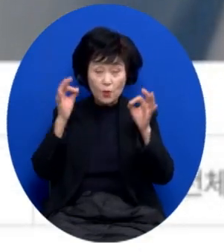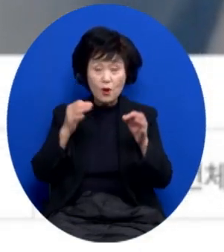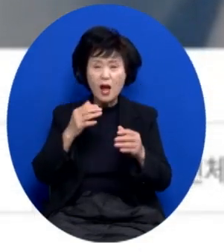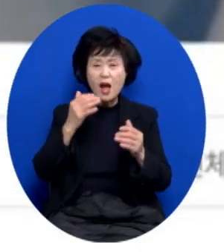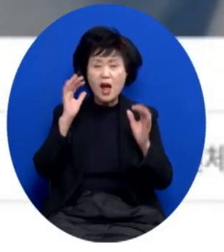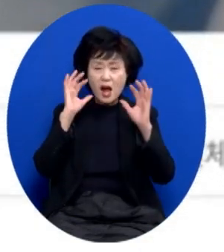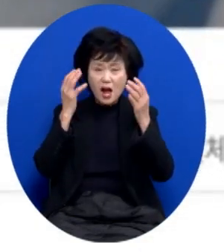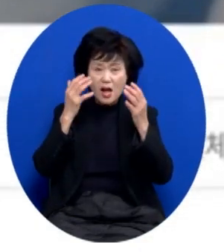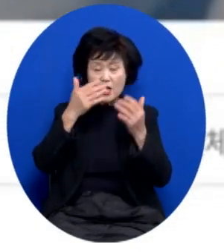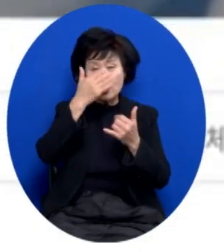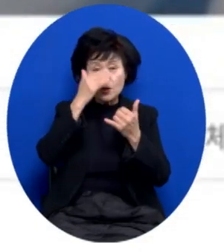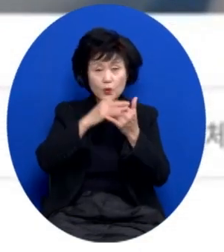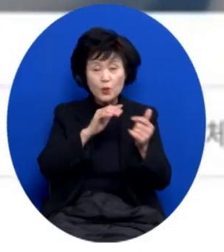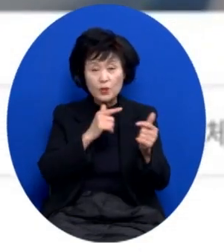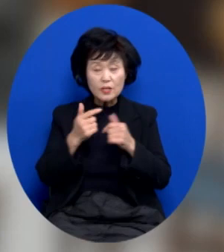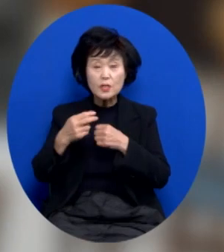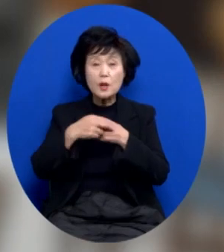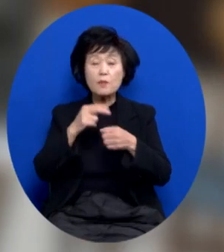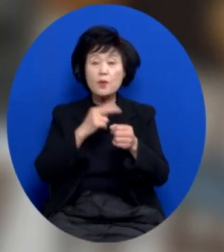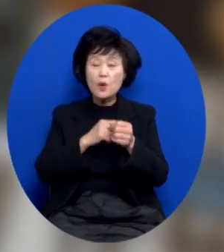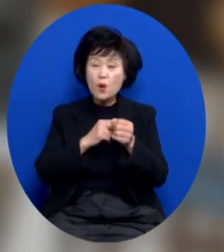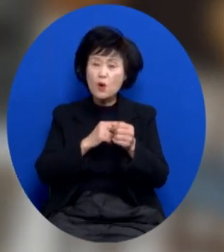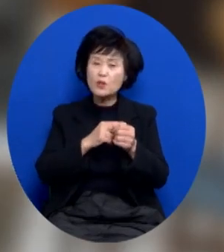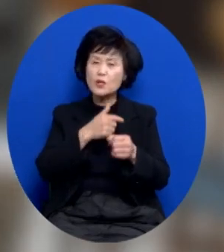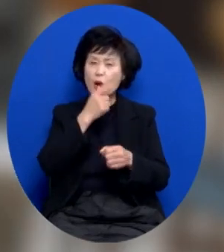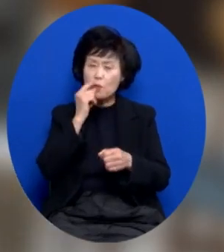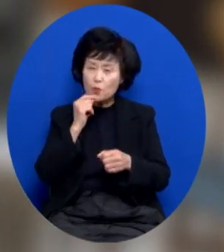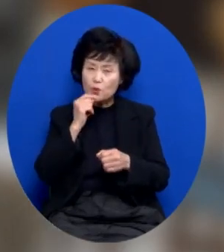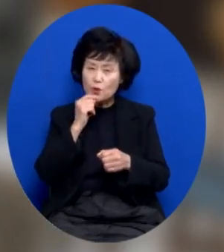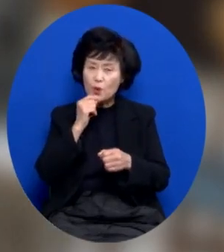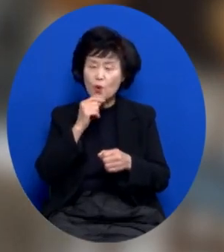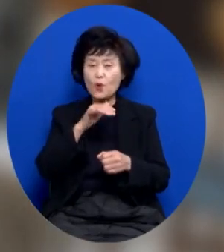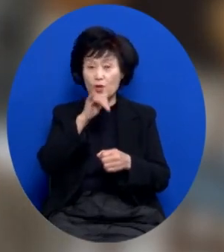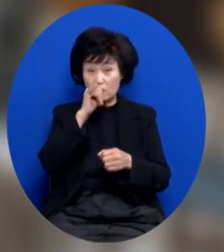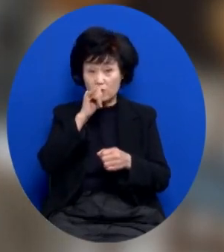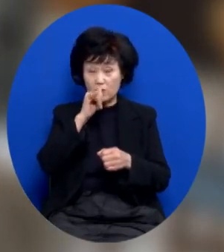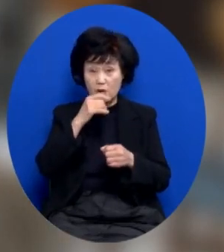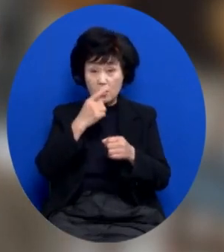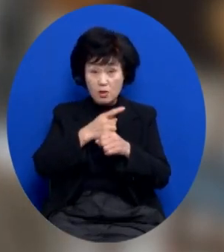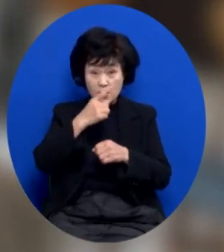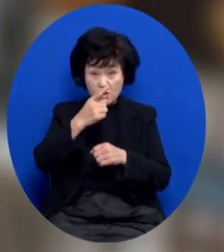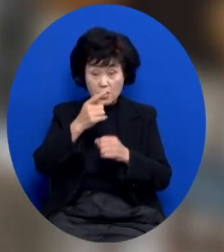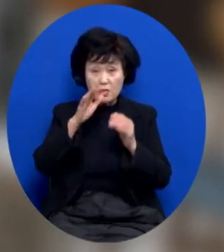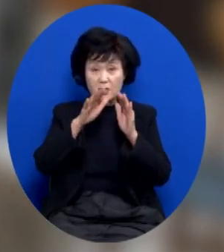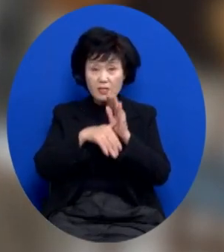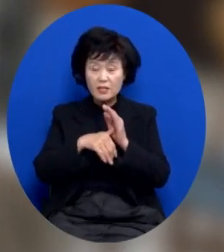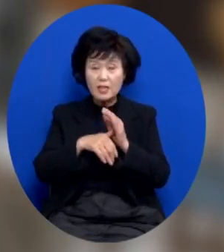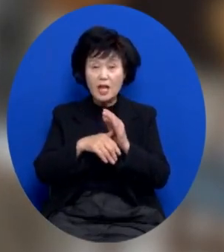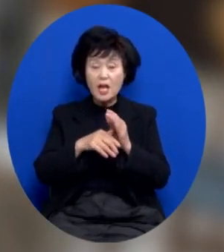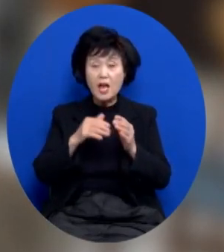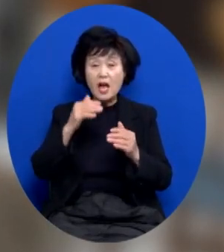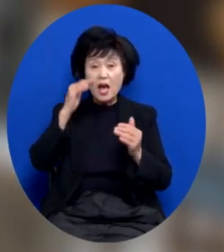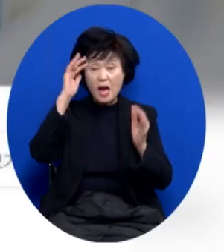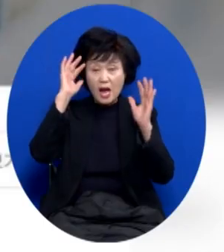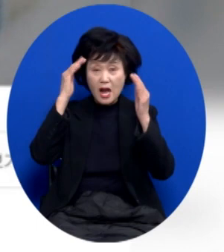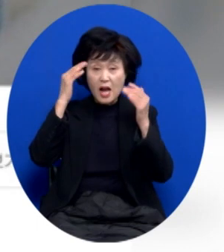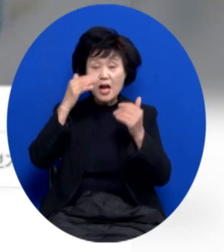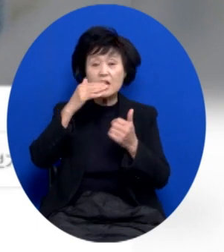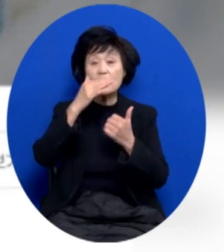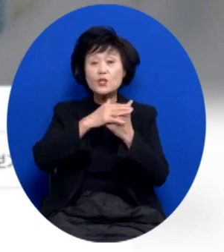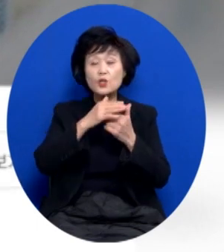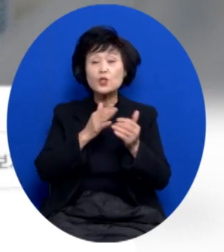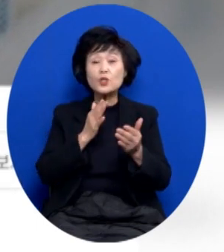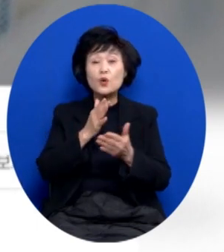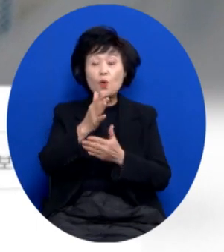청소년과 의료진 부족 사태를 겪어왔다고 전했으며 특히 내년 상반기에 소아 청소년과에 지원한 전공의는